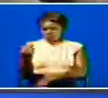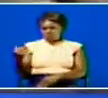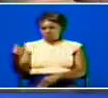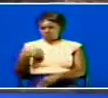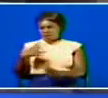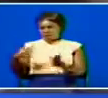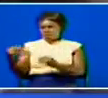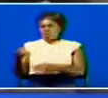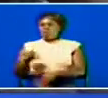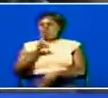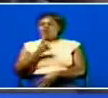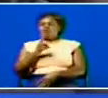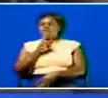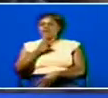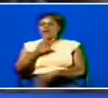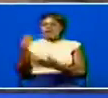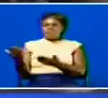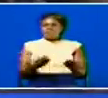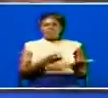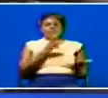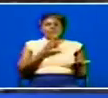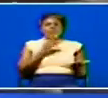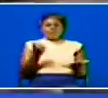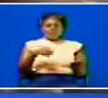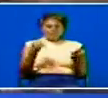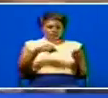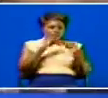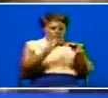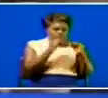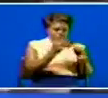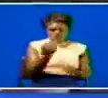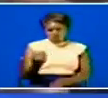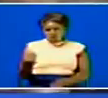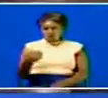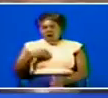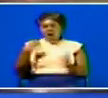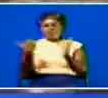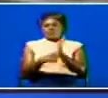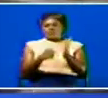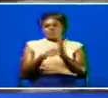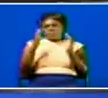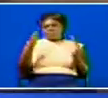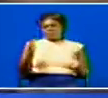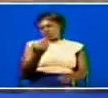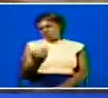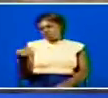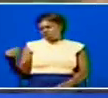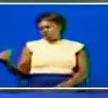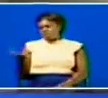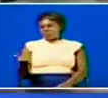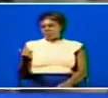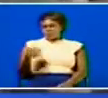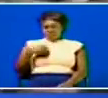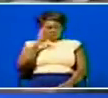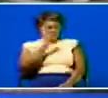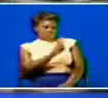maji, ninaenda kuchota maji kuleta watoto kwa nyumbani, ninakuja kusomesha watoto kwa shule. Tuko na shida sana kwa sababu ya watoto wadogo wadogo. Hata nyinyi